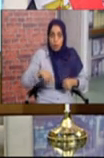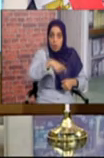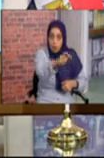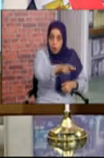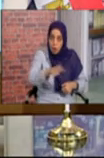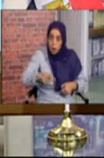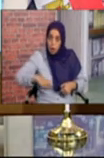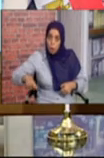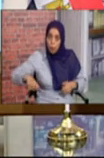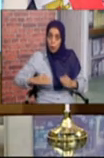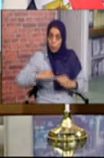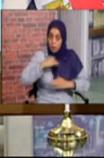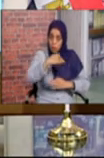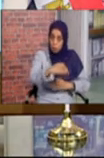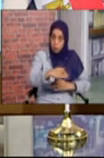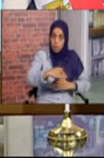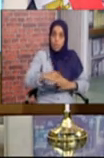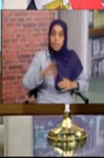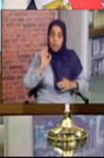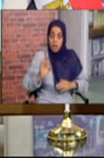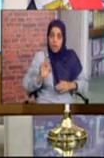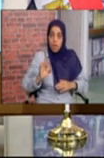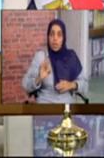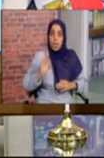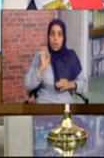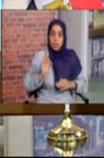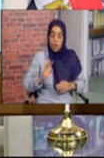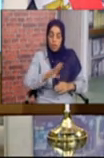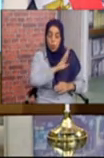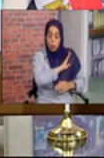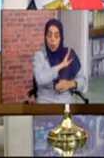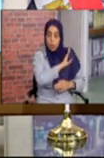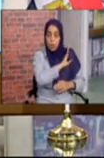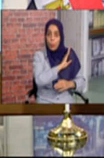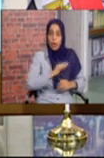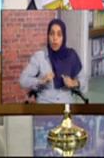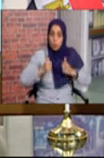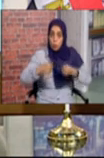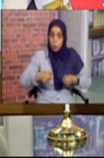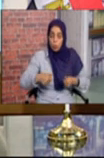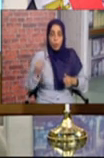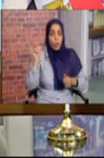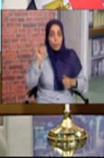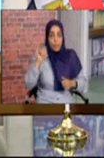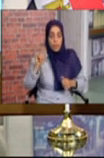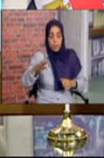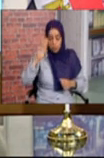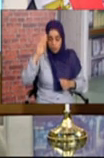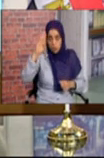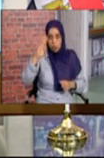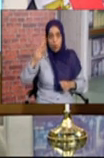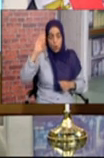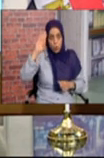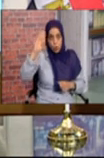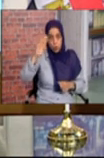حضرتك نفسه ما يقدرش حد يعدي إلا بإشارة القوات صحيح. البحرية عاملة دور جامد جدا يعني نشكرها